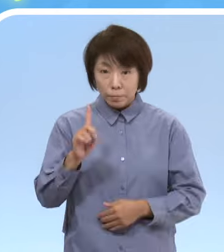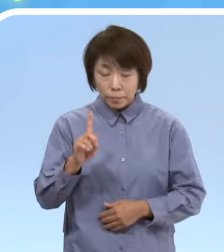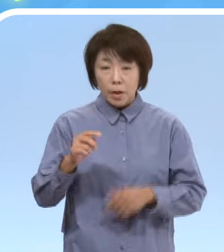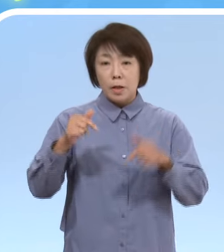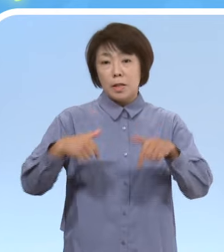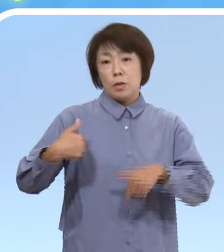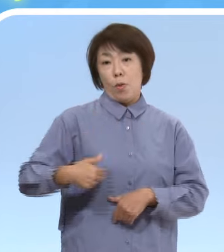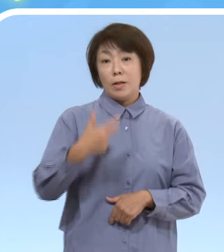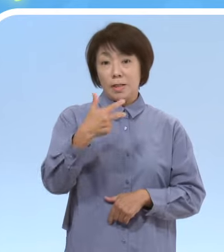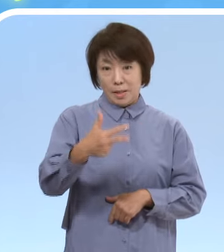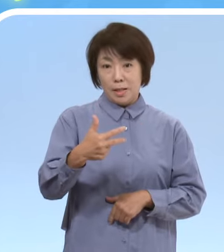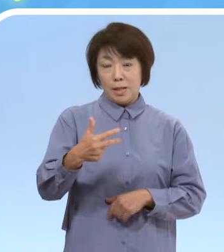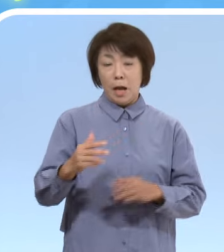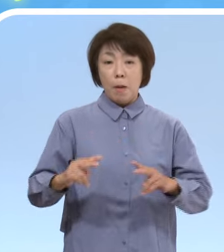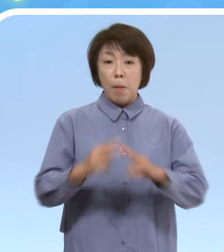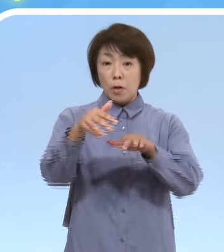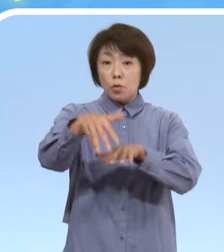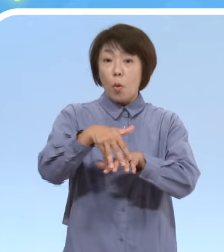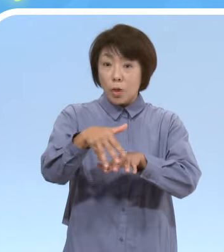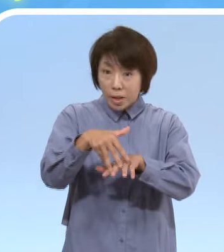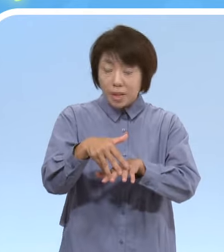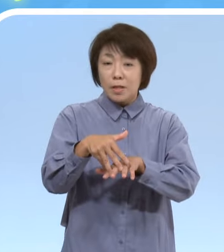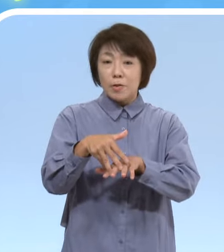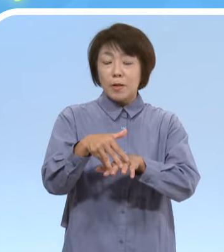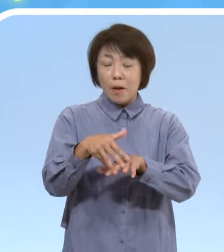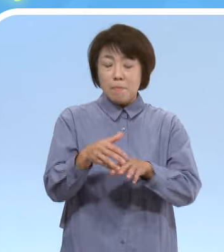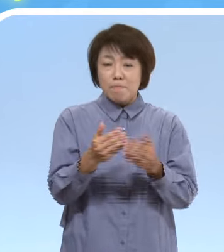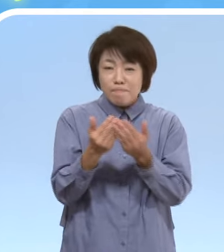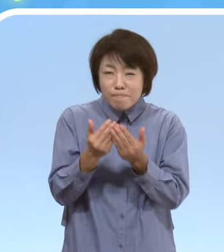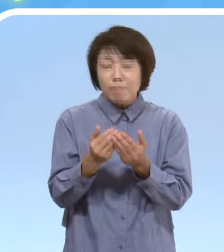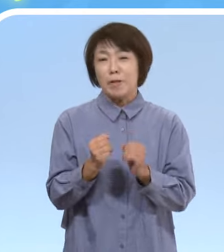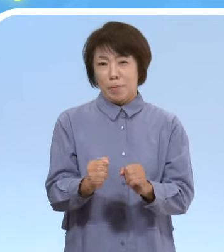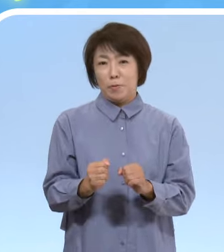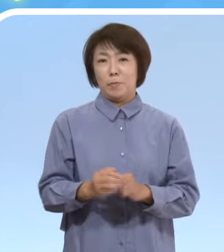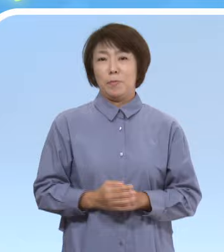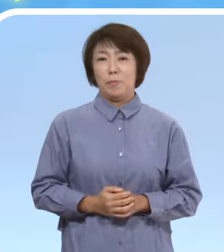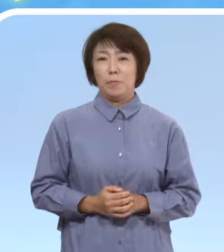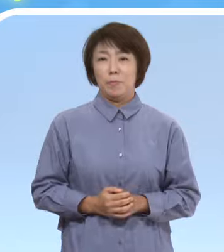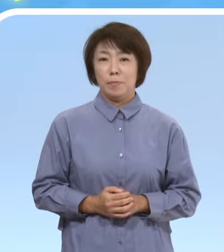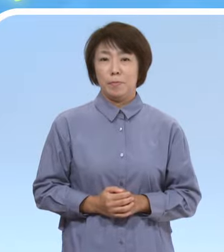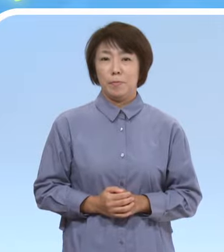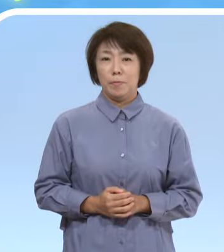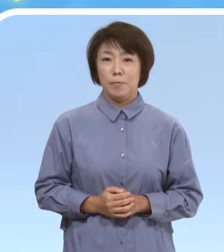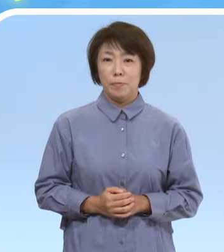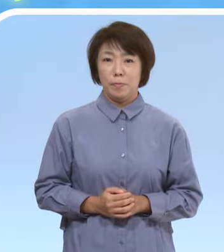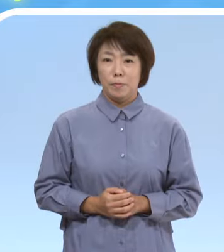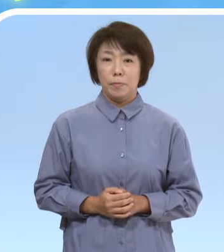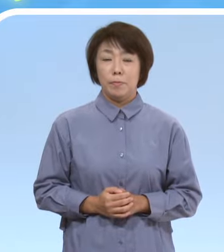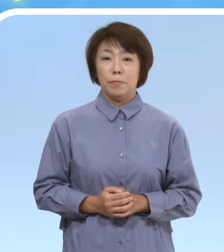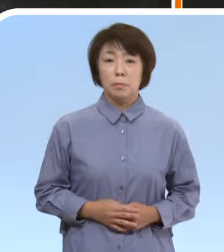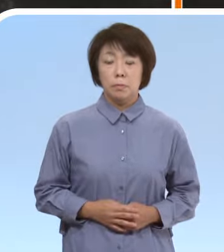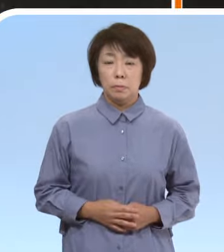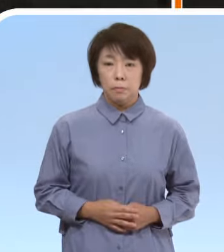。今回は西脇市で播州織について深く知ります。